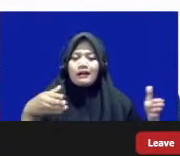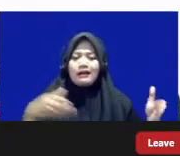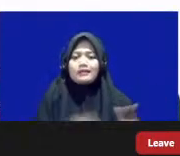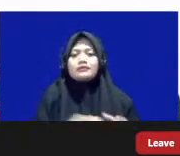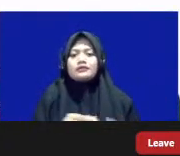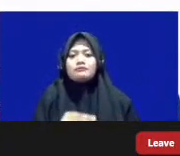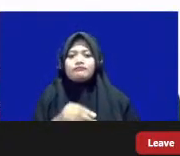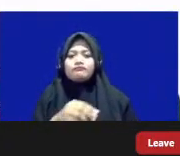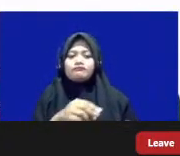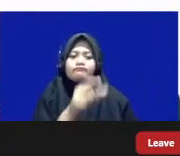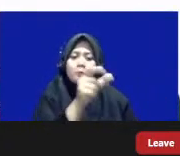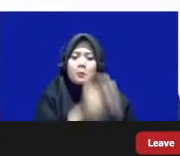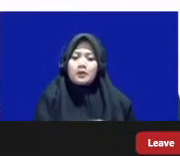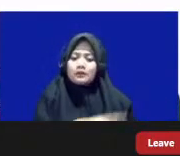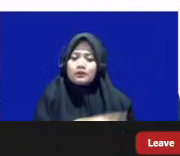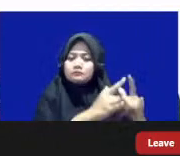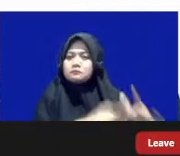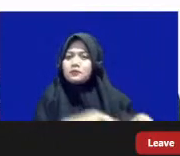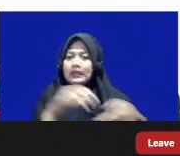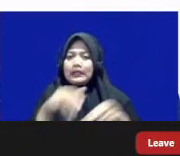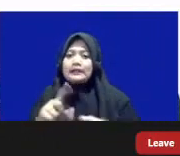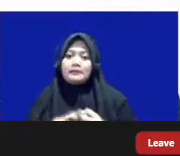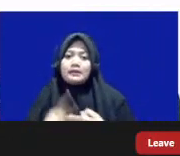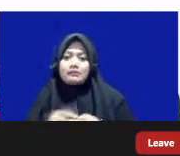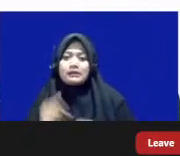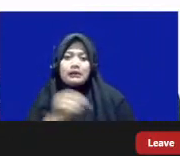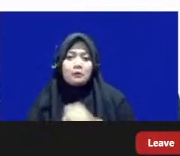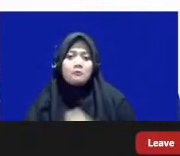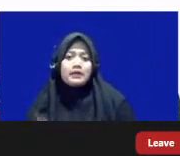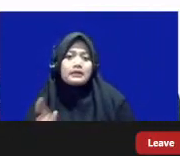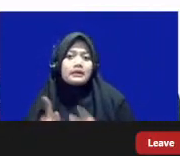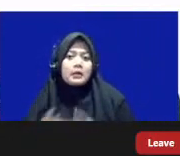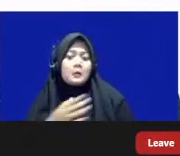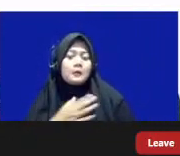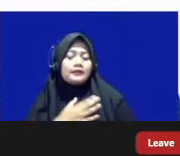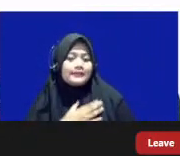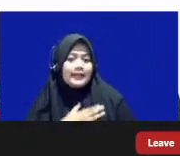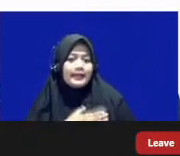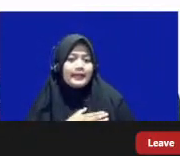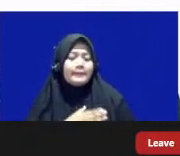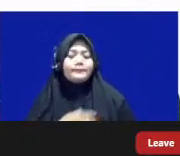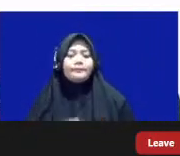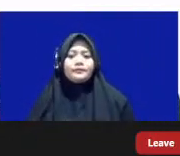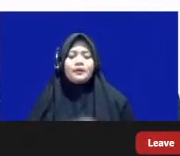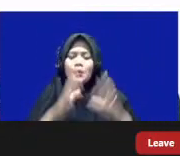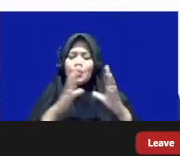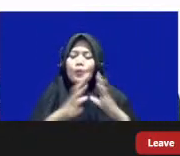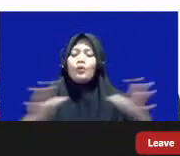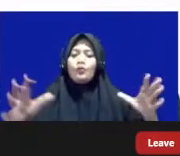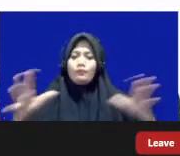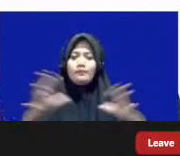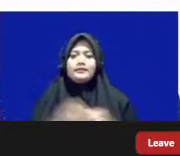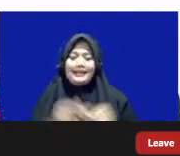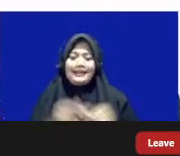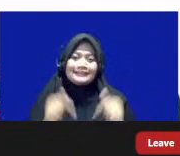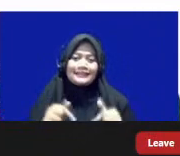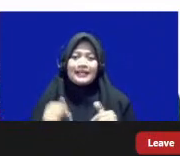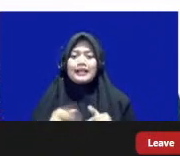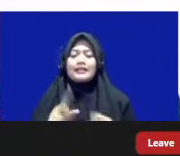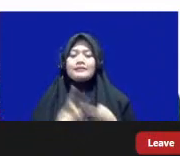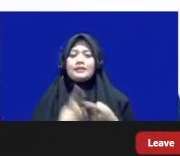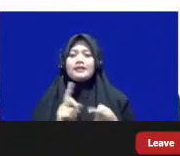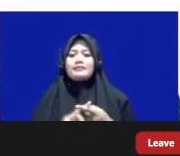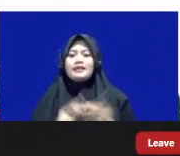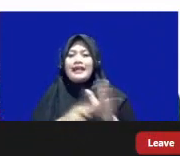dan di situ juga teman-teman kita lakukan bahwa saya di situ banyak juga sekarang teman-teman yang NGO